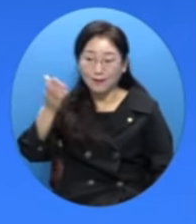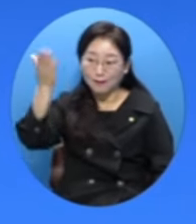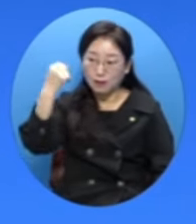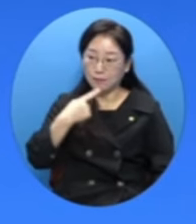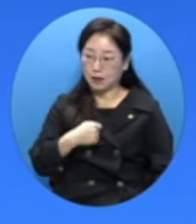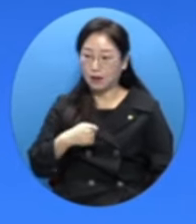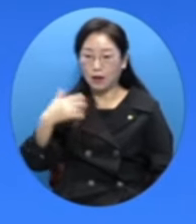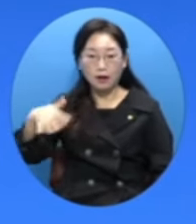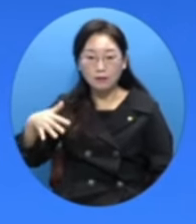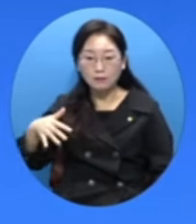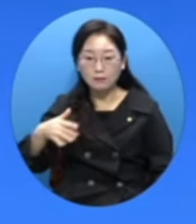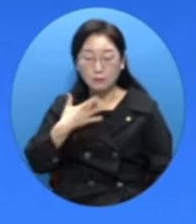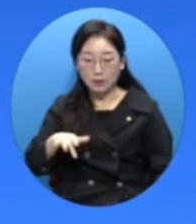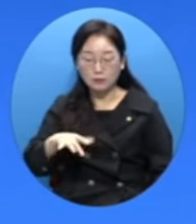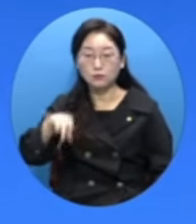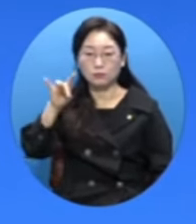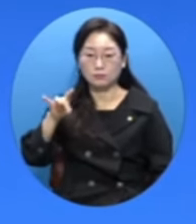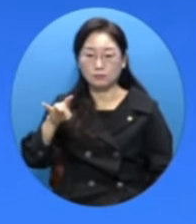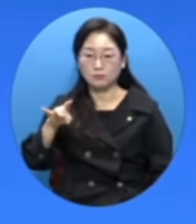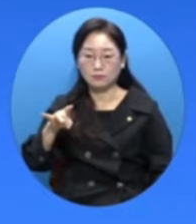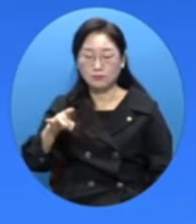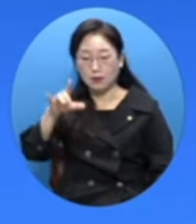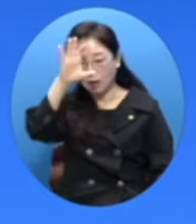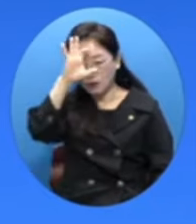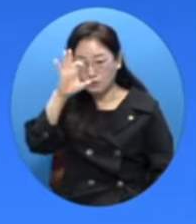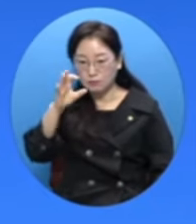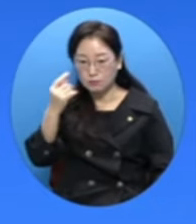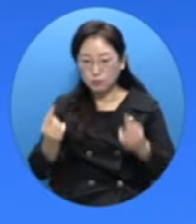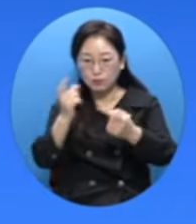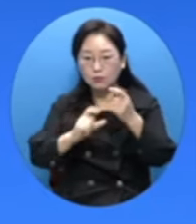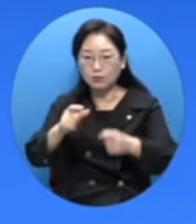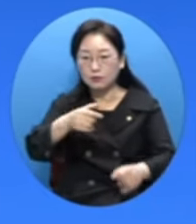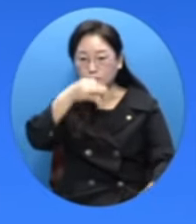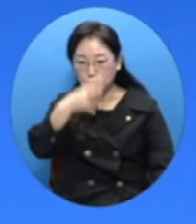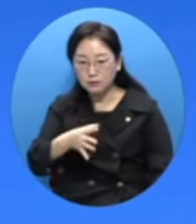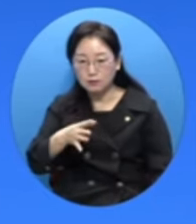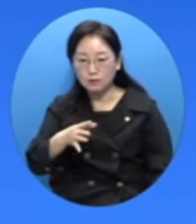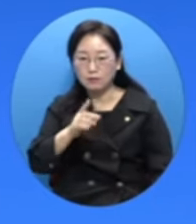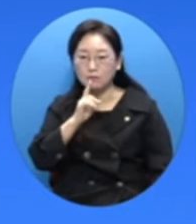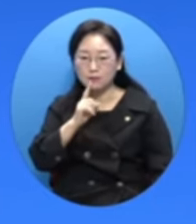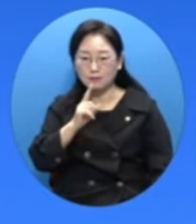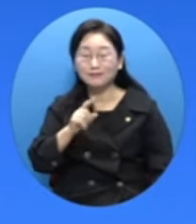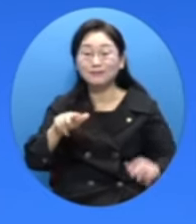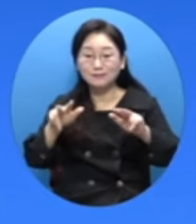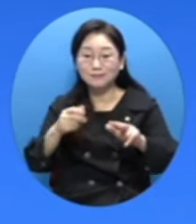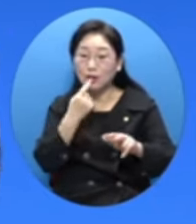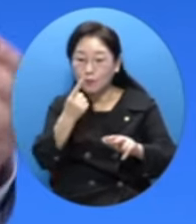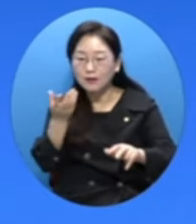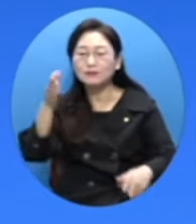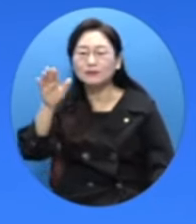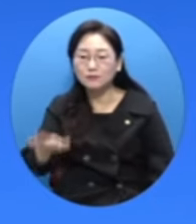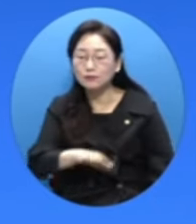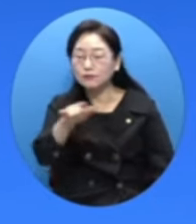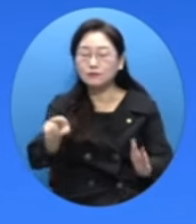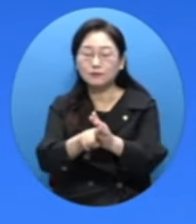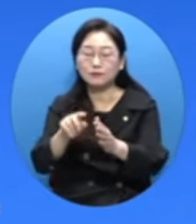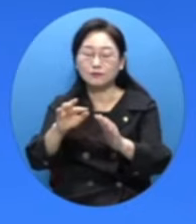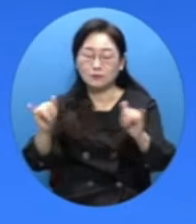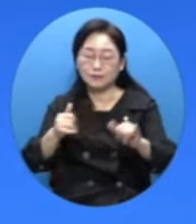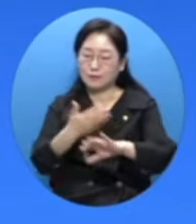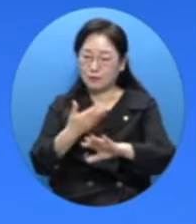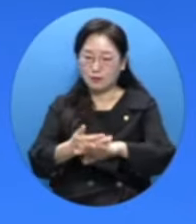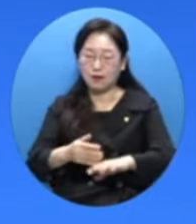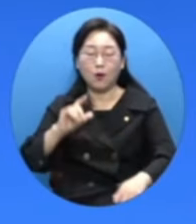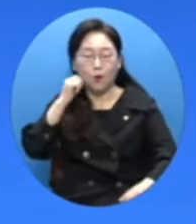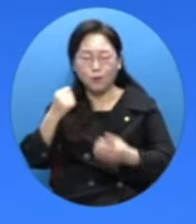못했는데 정말 IMF 때보다 더 힘들다는 말이 나오고 하는 이 시대지만 우리 믿는 사람들은 고백해야 됩니다. 이 어려운